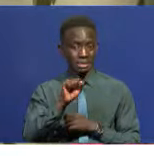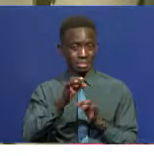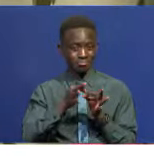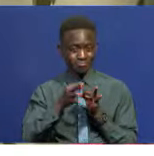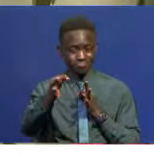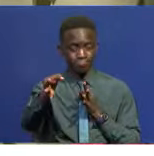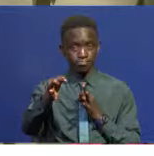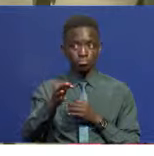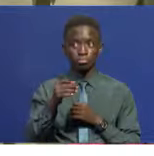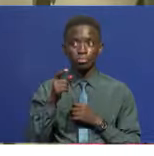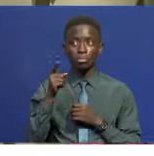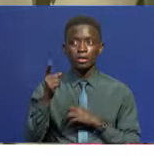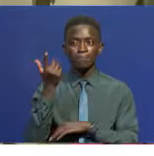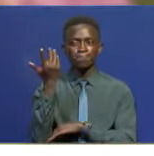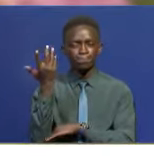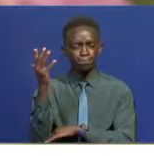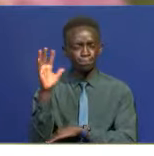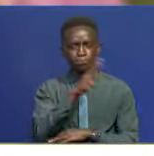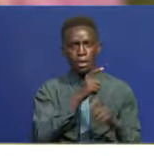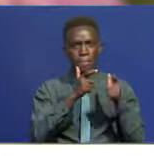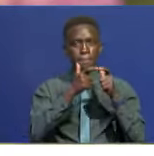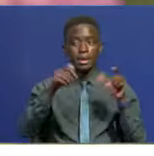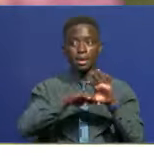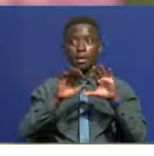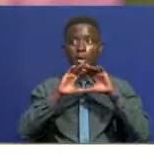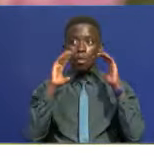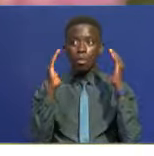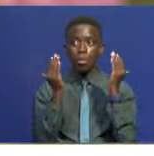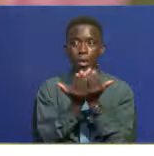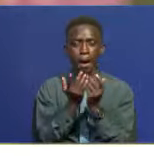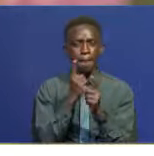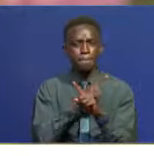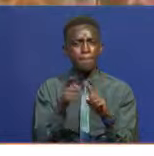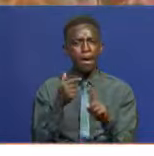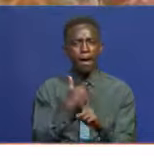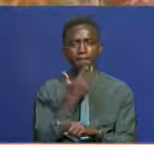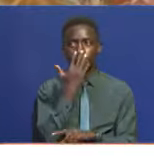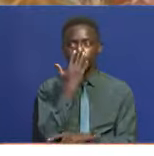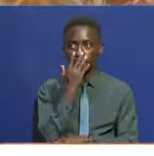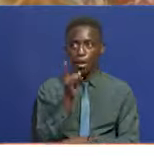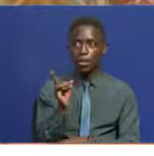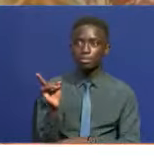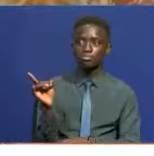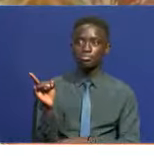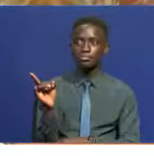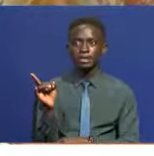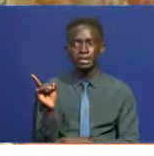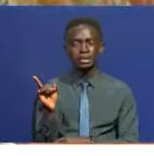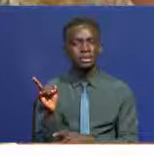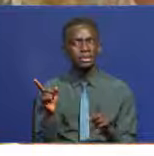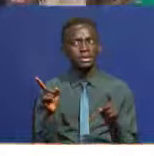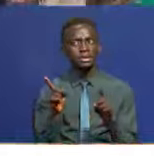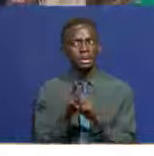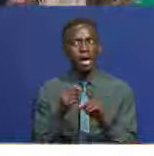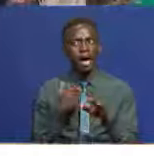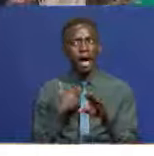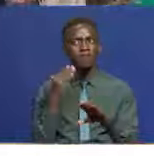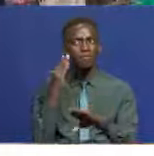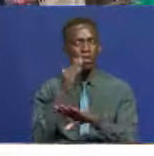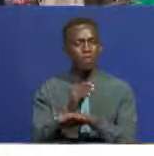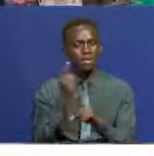mkubwa zaidi duniani uliohifadhiwa wa maua ya azalea uliosongamana na zaidi ya spishi